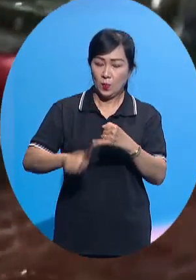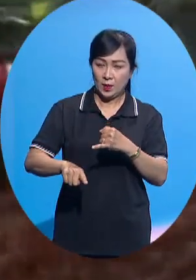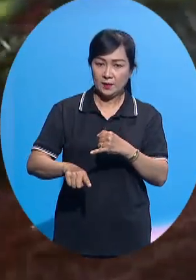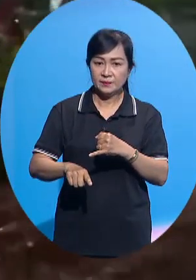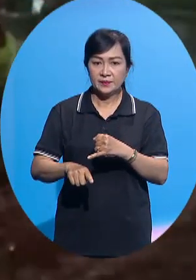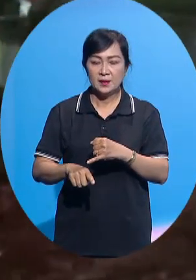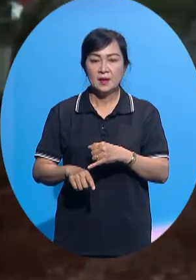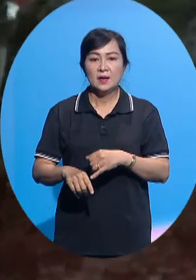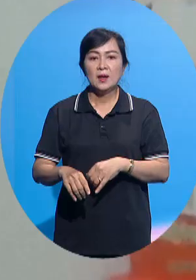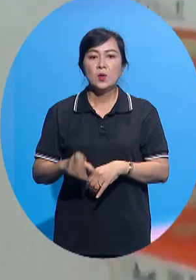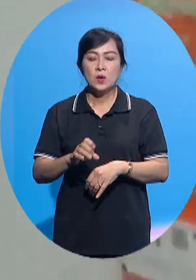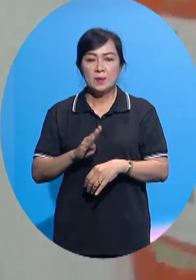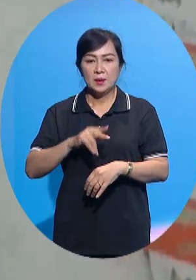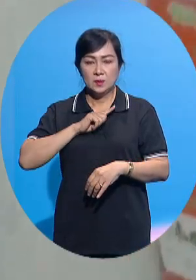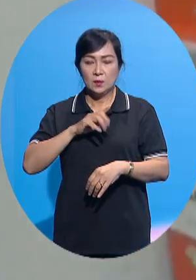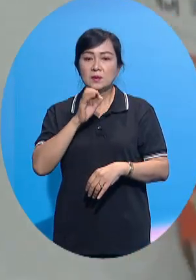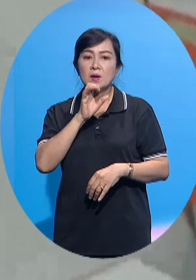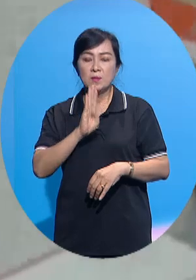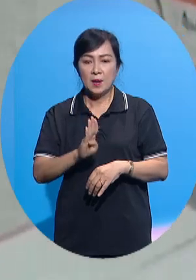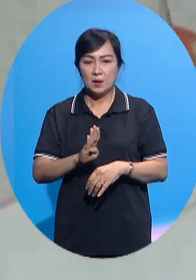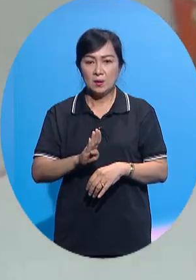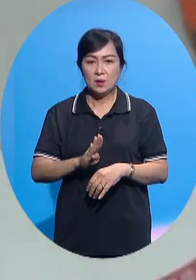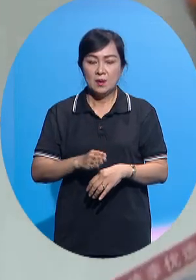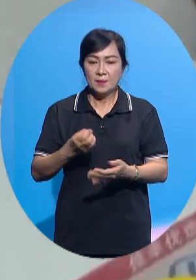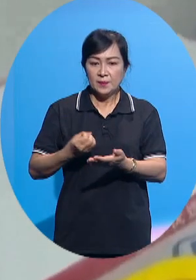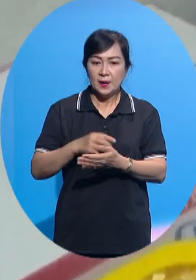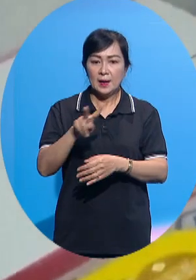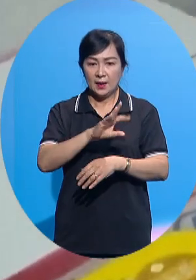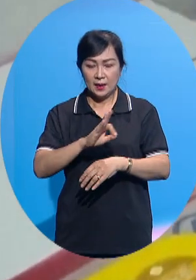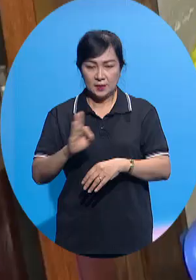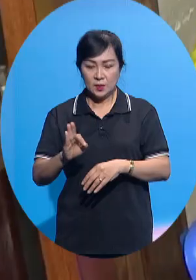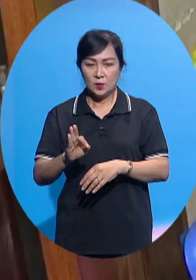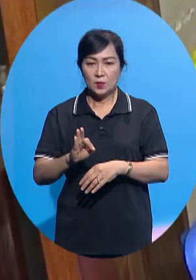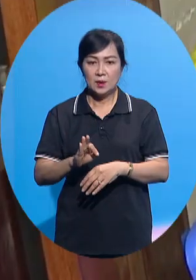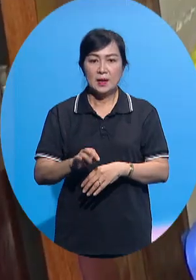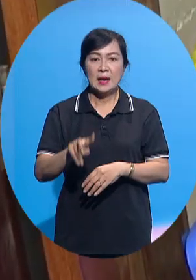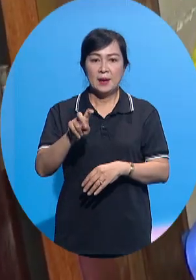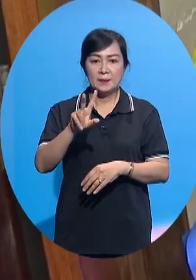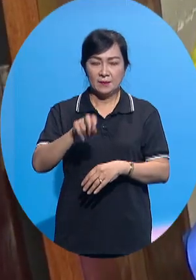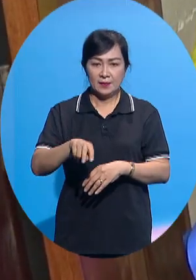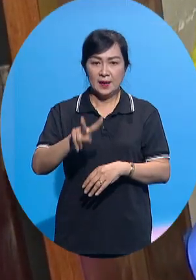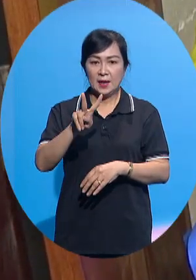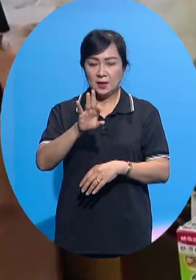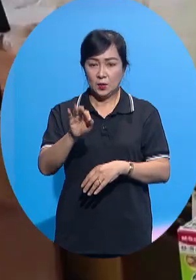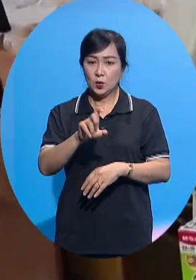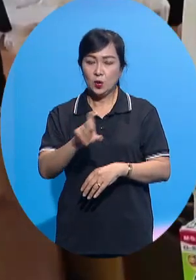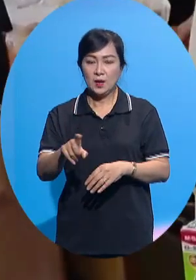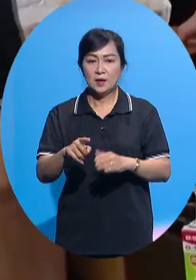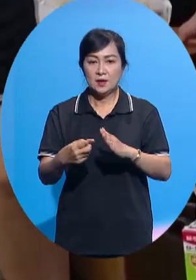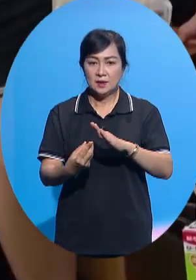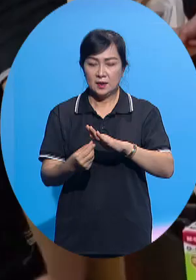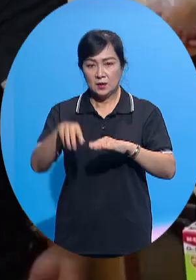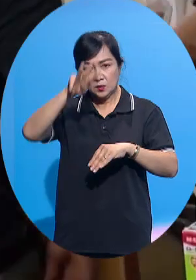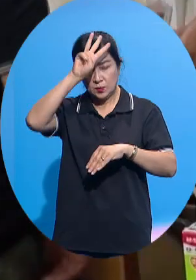ủy ban cải cách và phát triển quốc gia Trung Quốc thông báo nước này đã phân bổ 200 triệu nhân dân tệ khoảng 28,2 triệu đô la Mỹ từ ngân hàng Trung